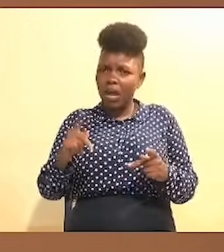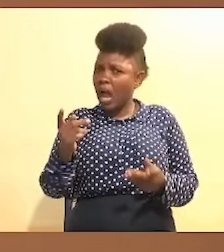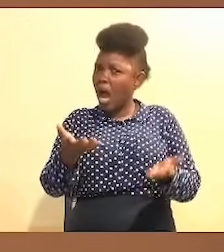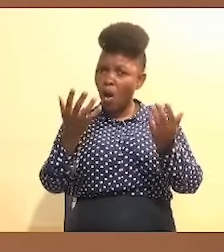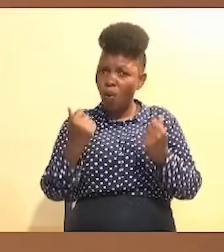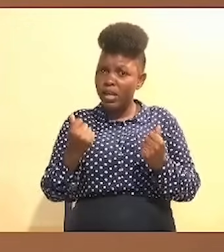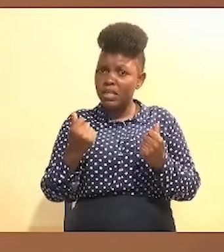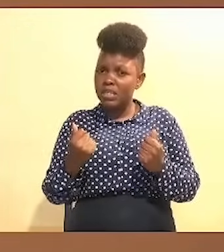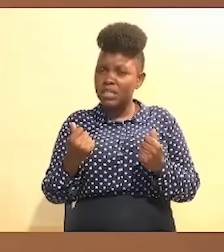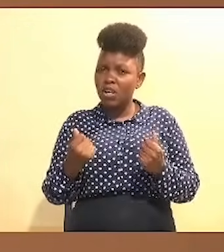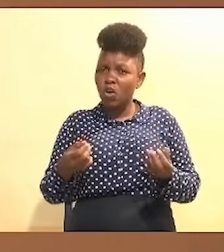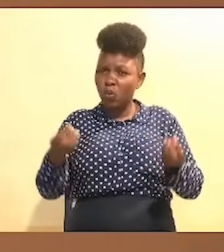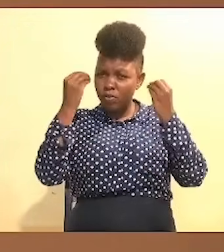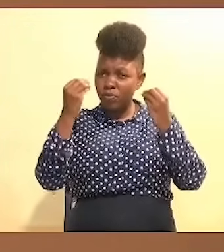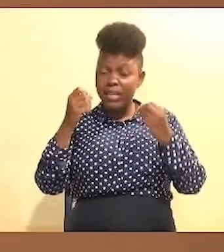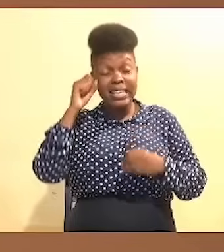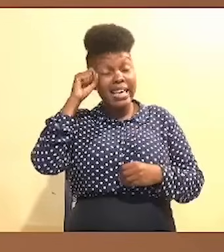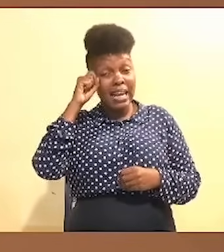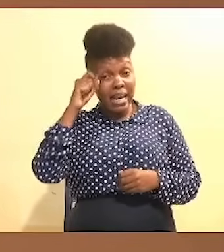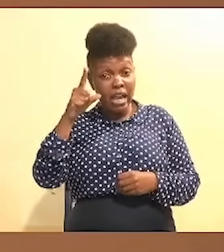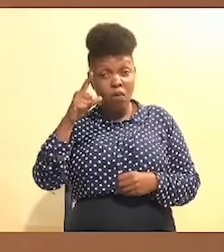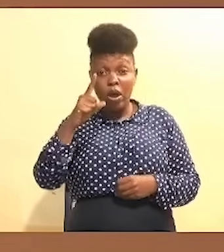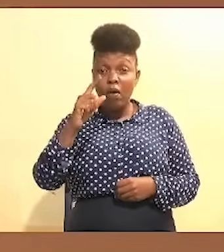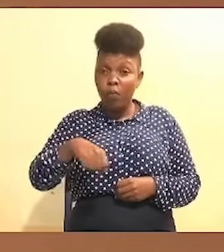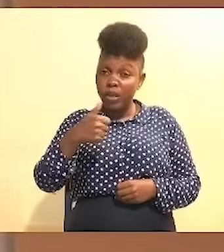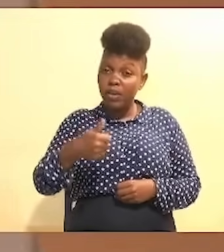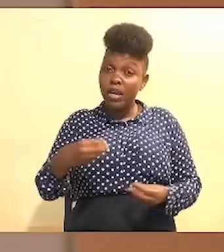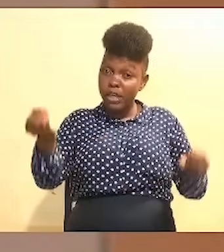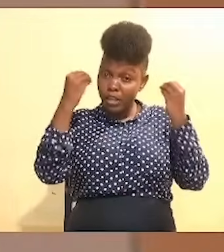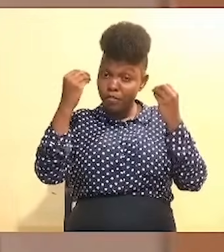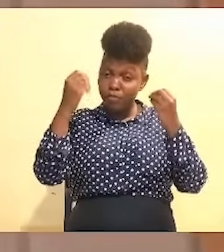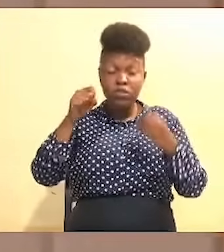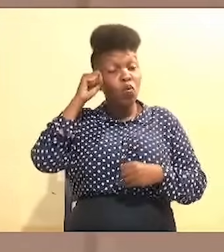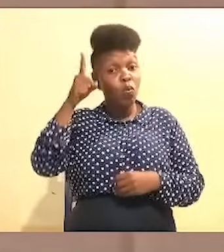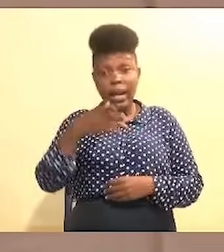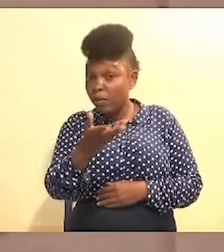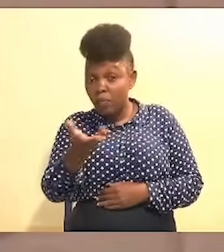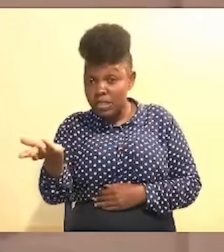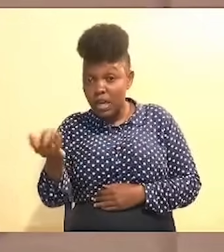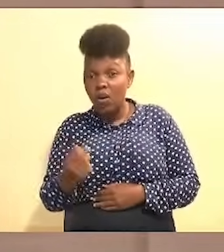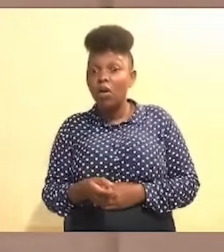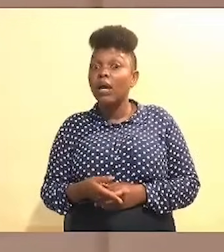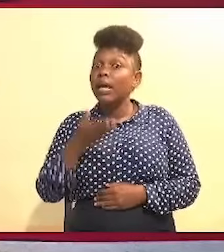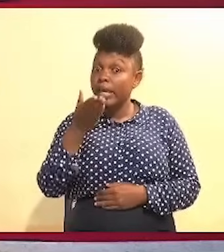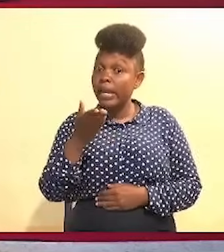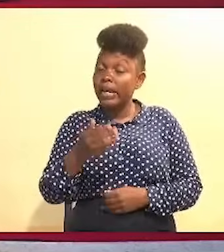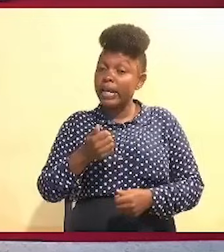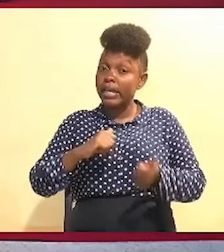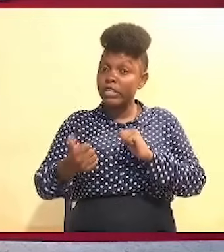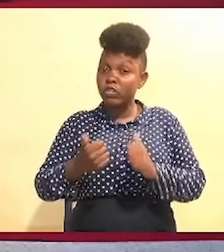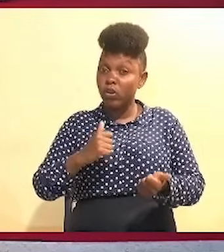kujifunza kujielewa wewe, lakini dhamiria kujifunza kumuelewa mwenzako. Hili ni